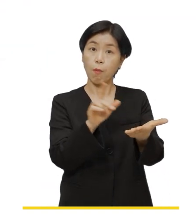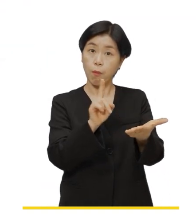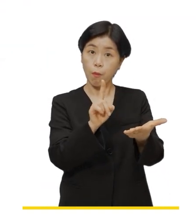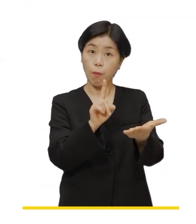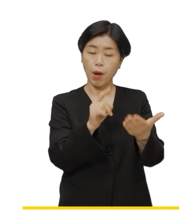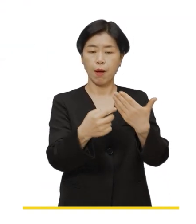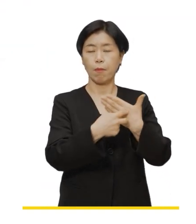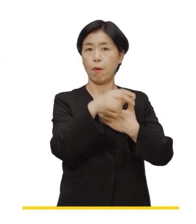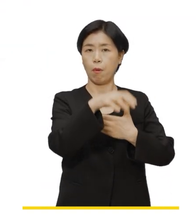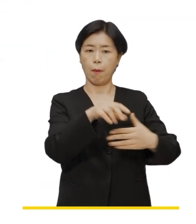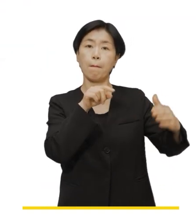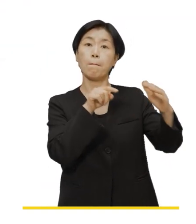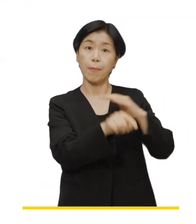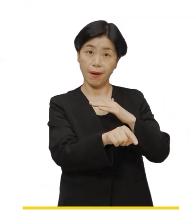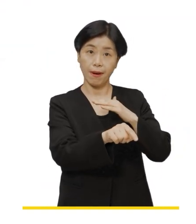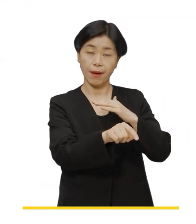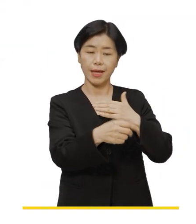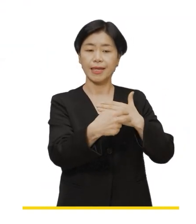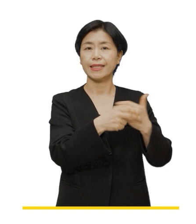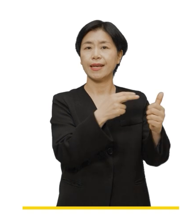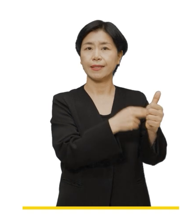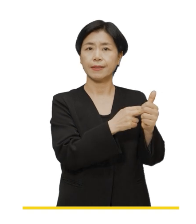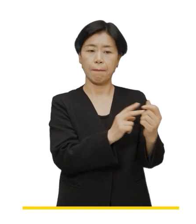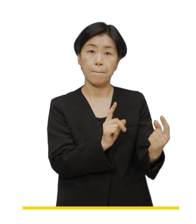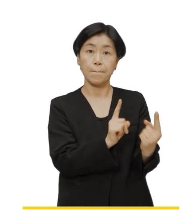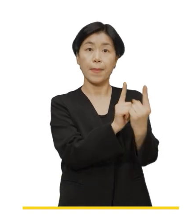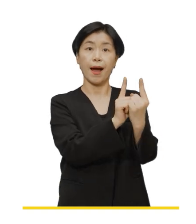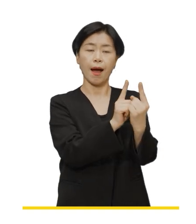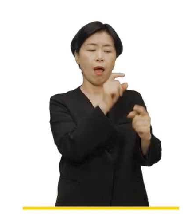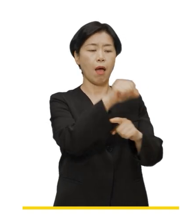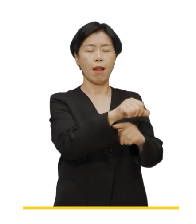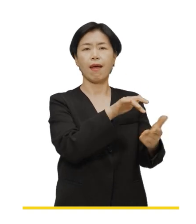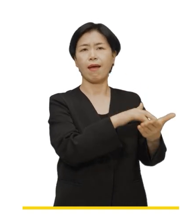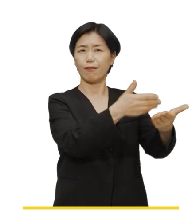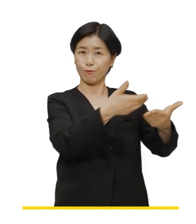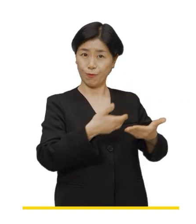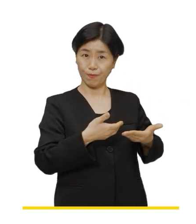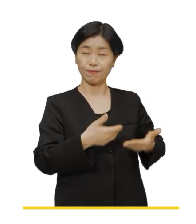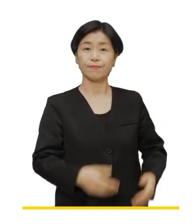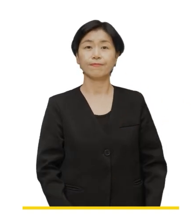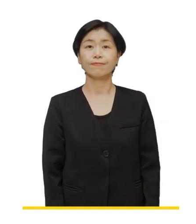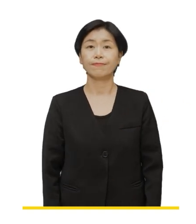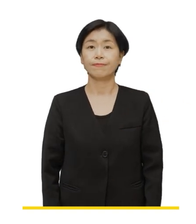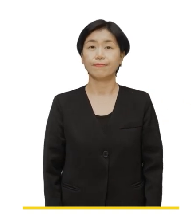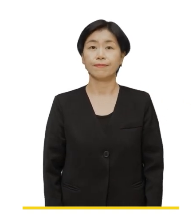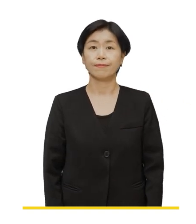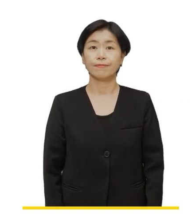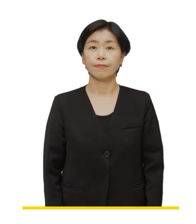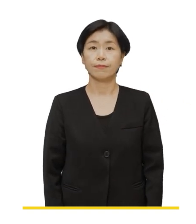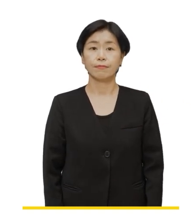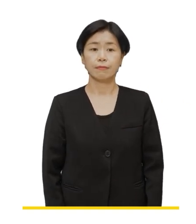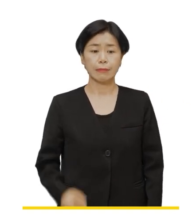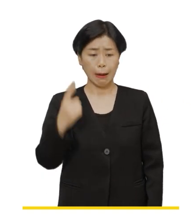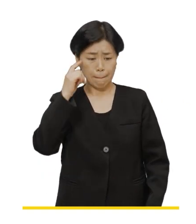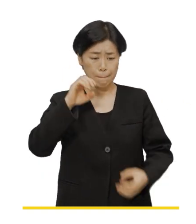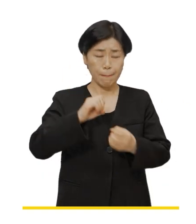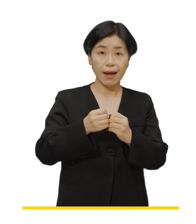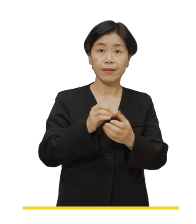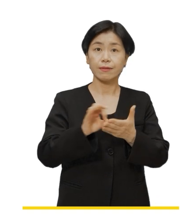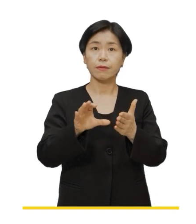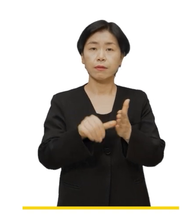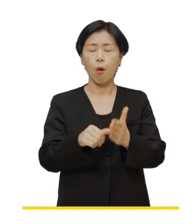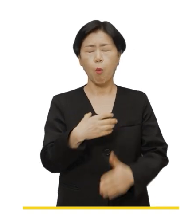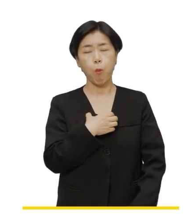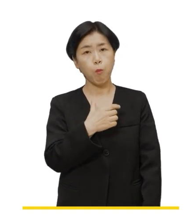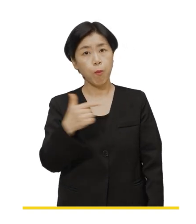의약품은 병원에 가서 의사의 처방을 받아야 사용할 수 있는 약이에요. 잘못 사용하면